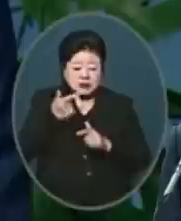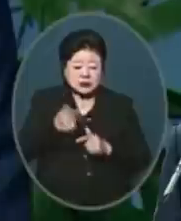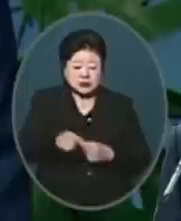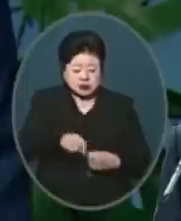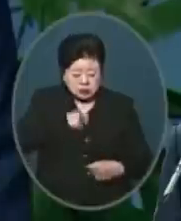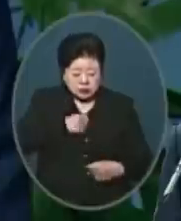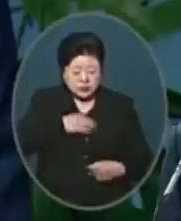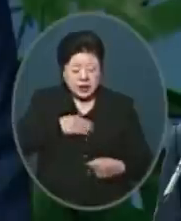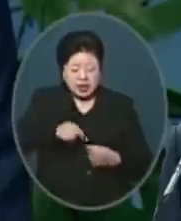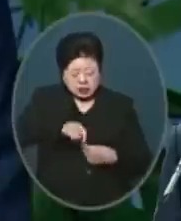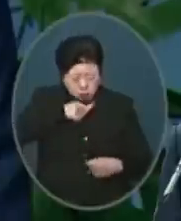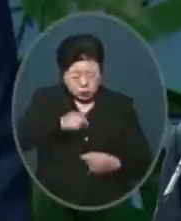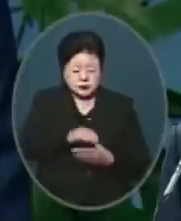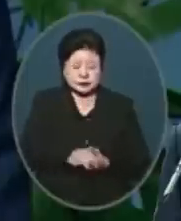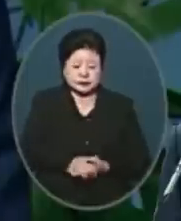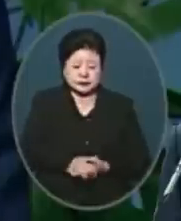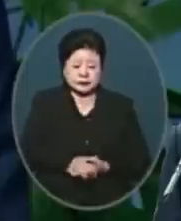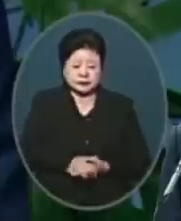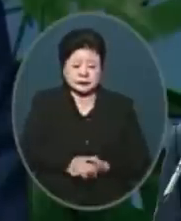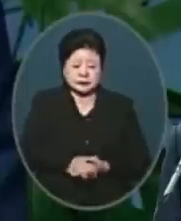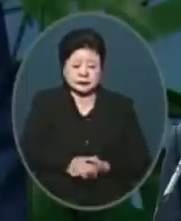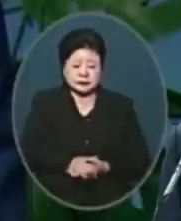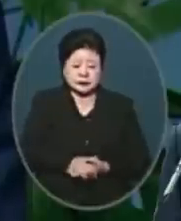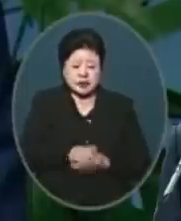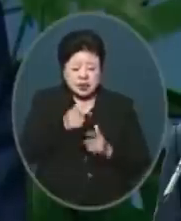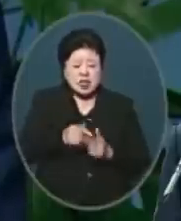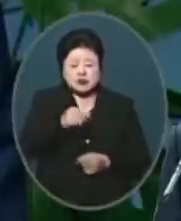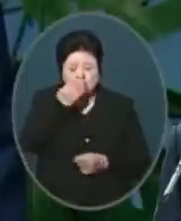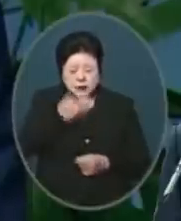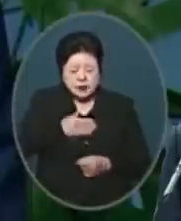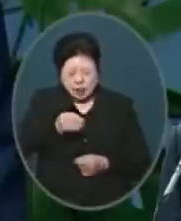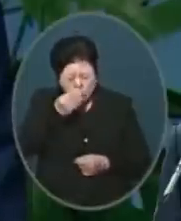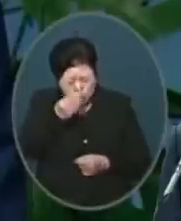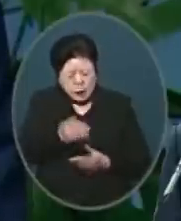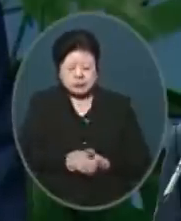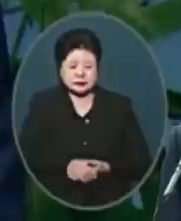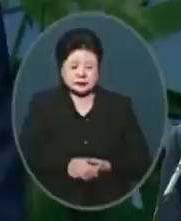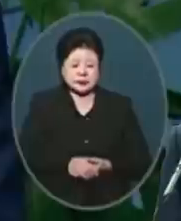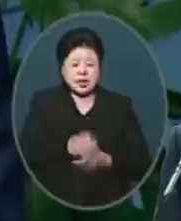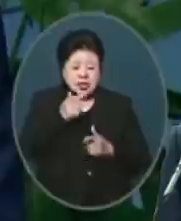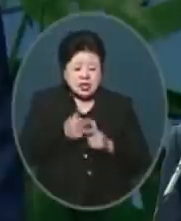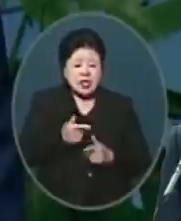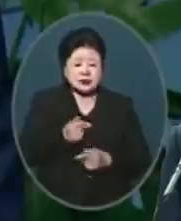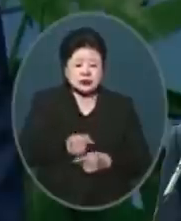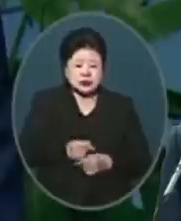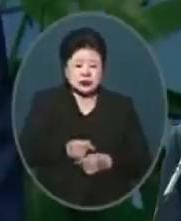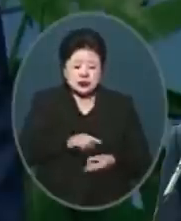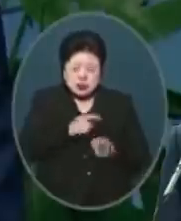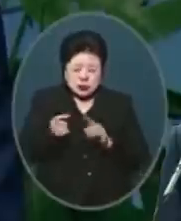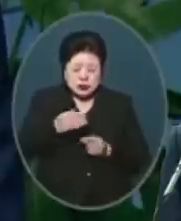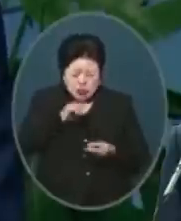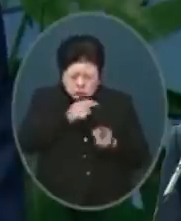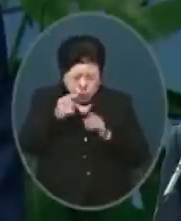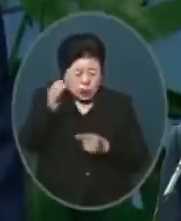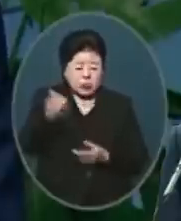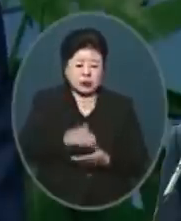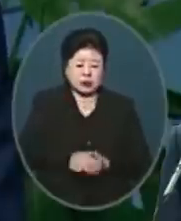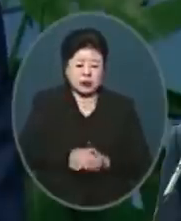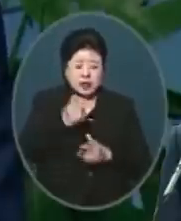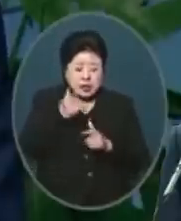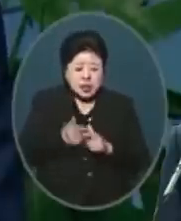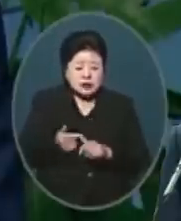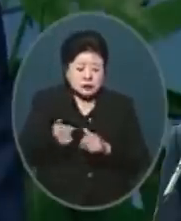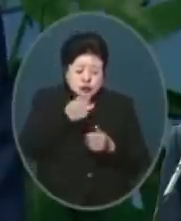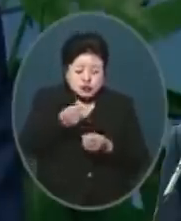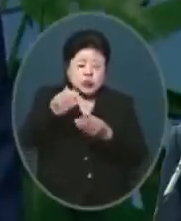예수의 의로움이 내 의로움이 되고 거룩함이 내 거룩함이 되고 예수의 치료가 내 치료가 되고